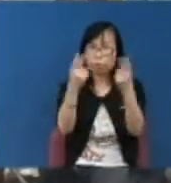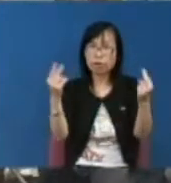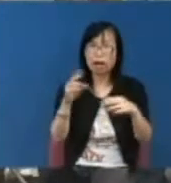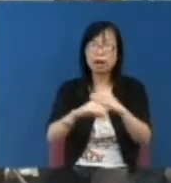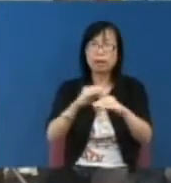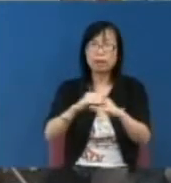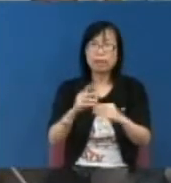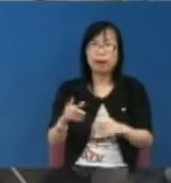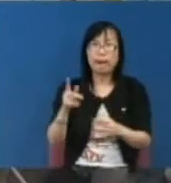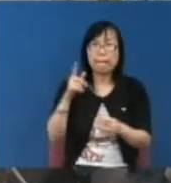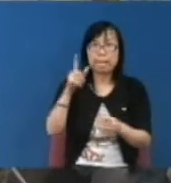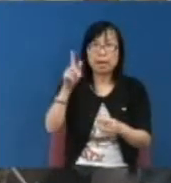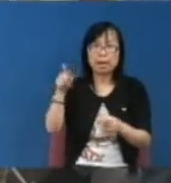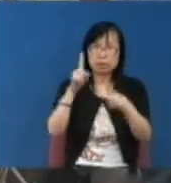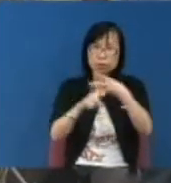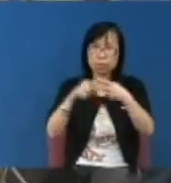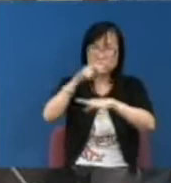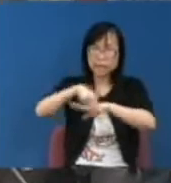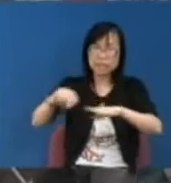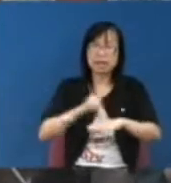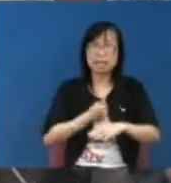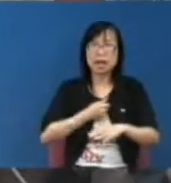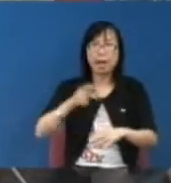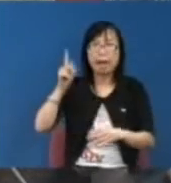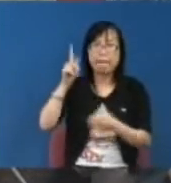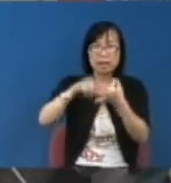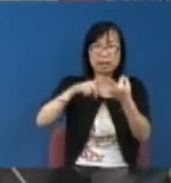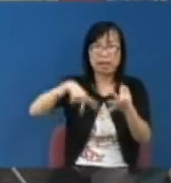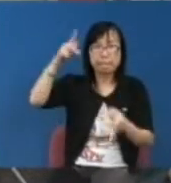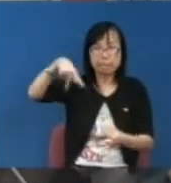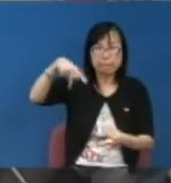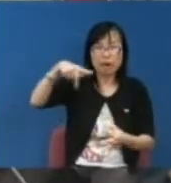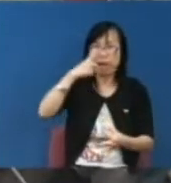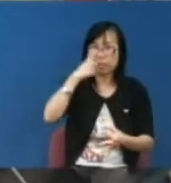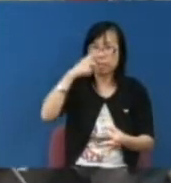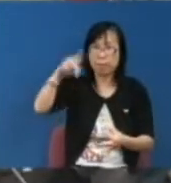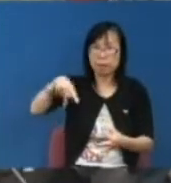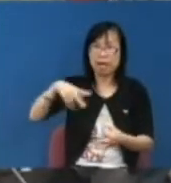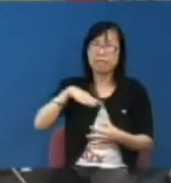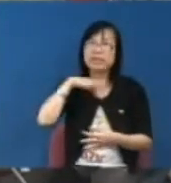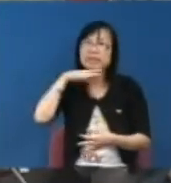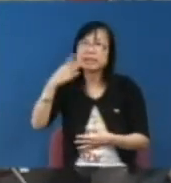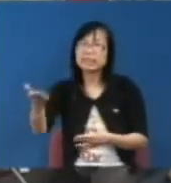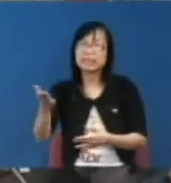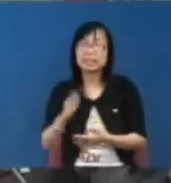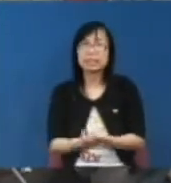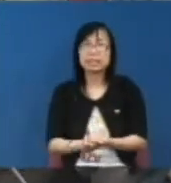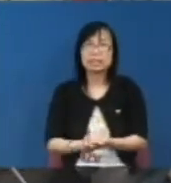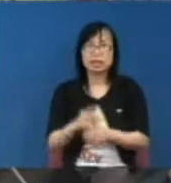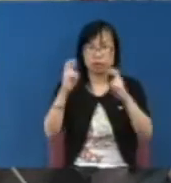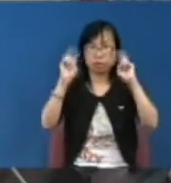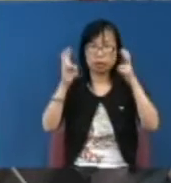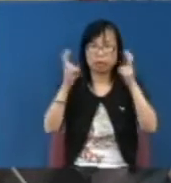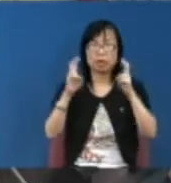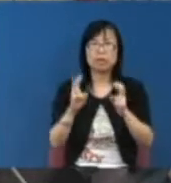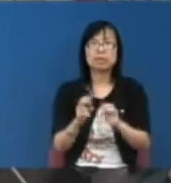Lam， 我哋嘅工程師Paul 你遲你啊，但係唔緊要，即係等緊你係將呢個題目係話我哋